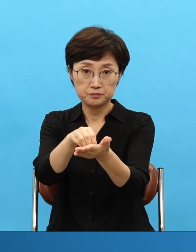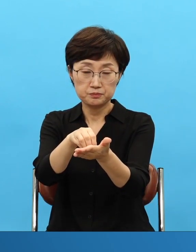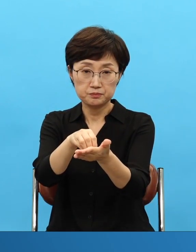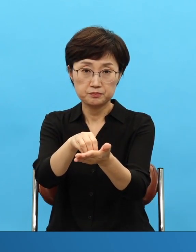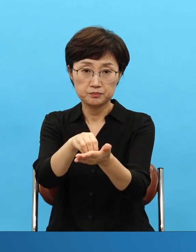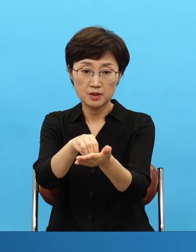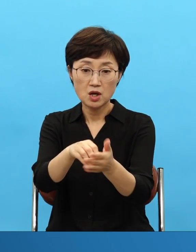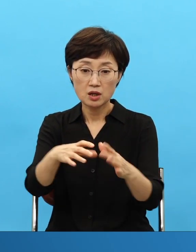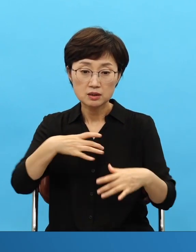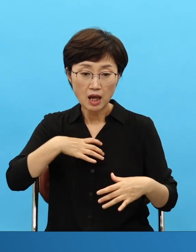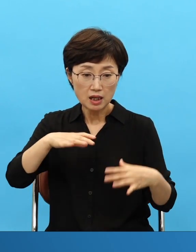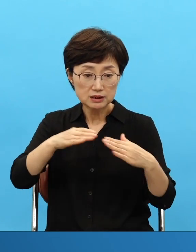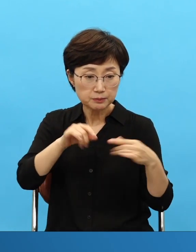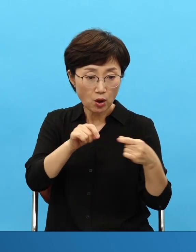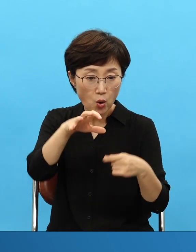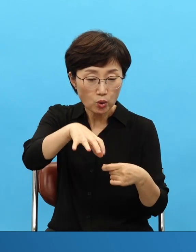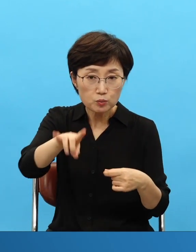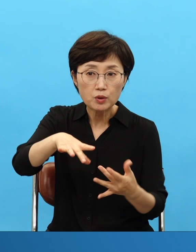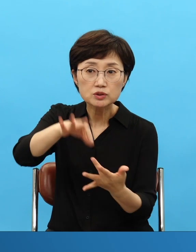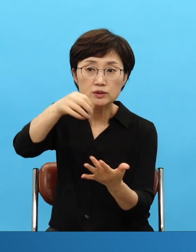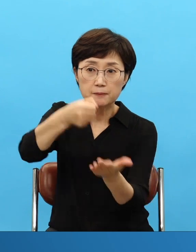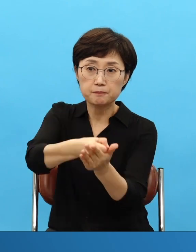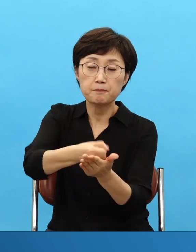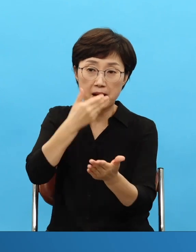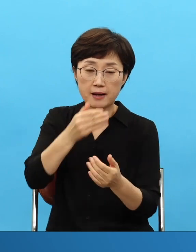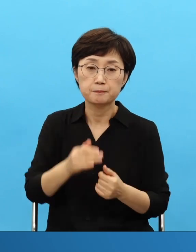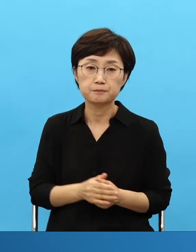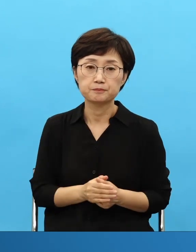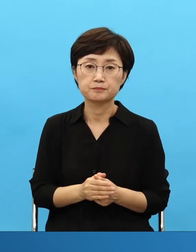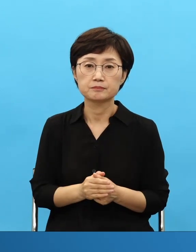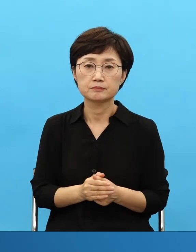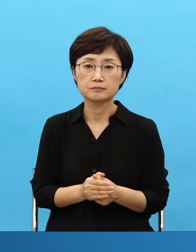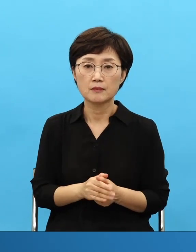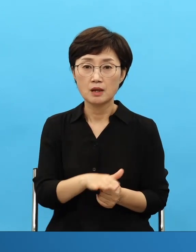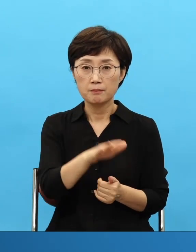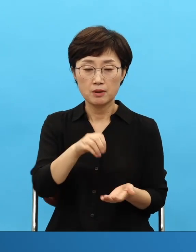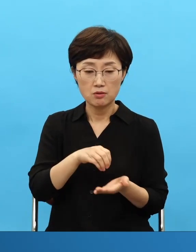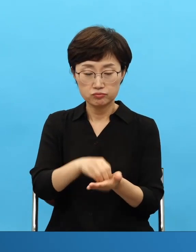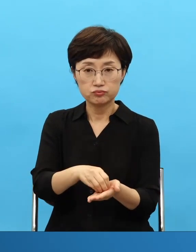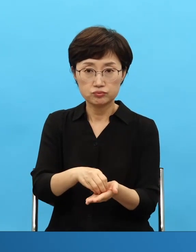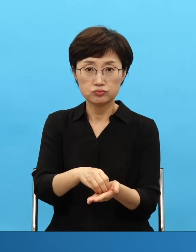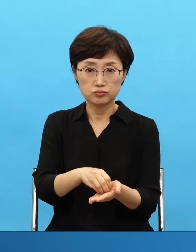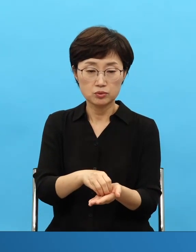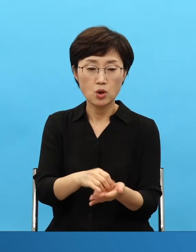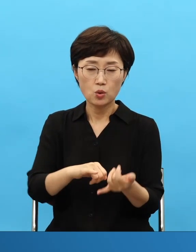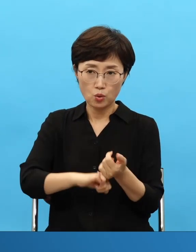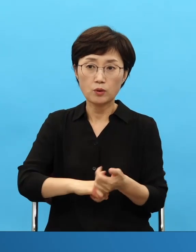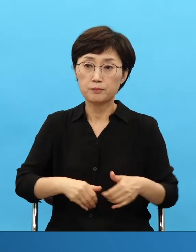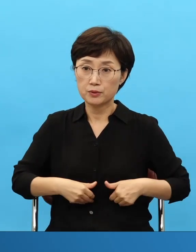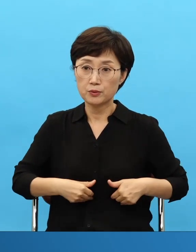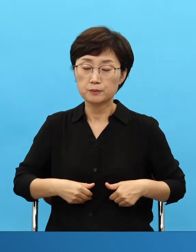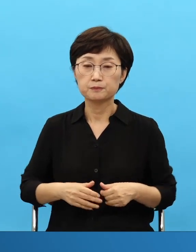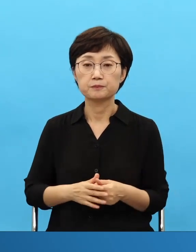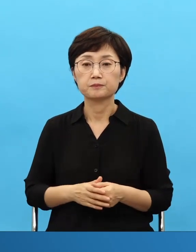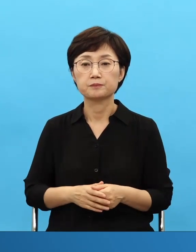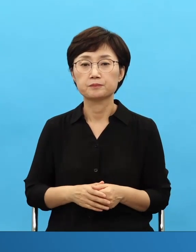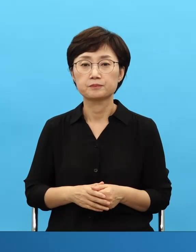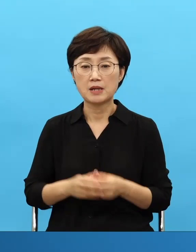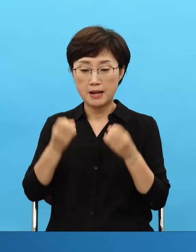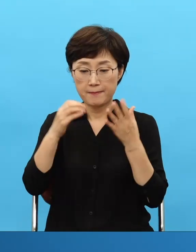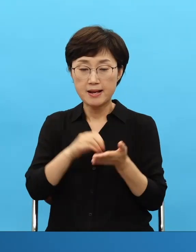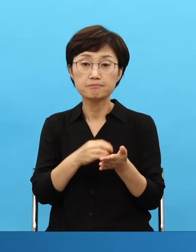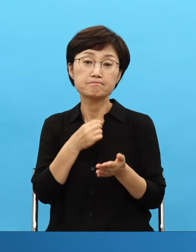지역을 선택해 등록할 수 있습니다. 재학생과 신입생 모두 등록 사이트에서 등록해야 합니다.